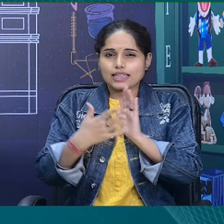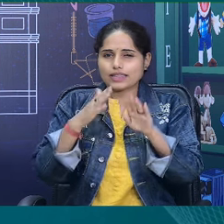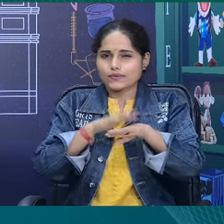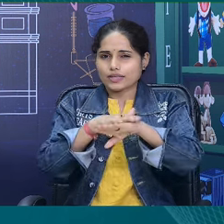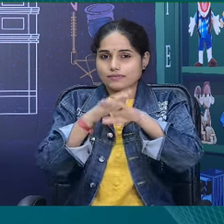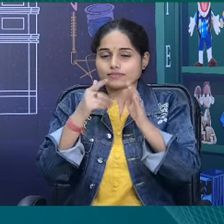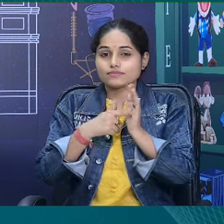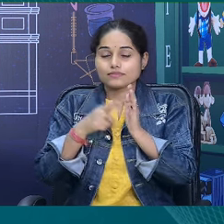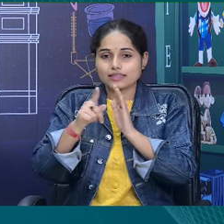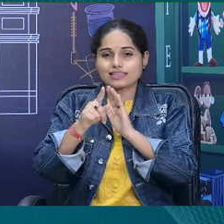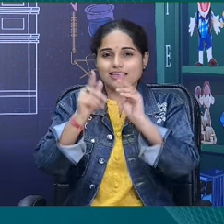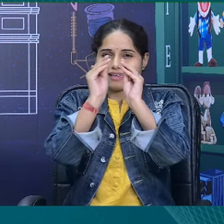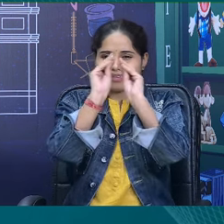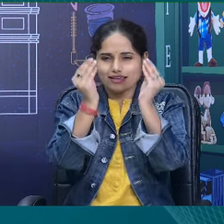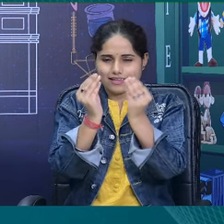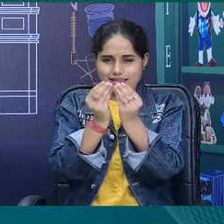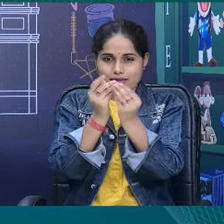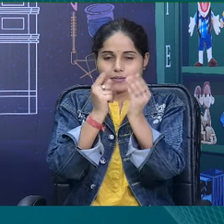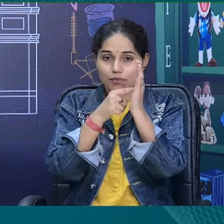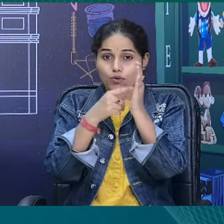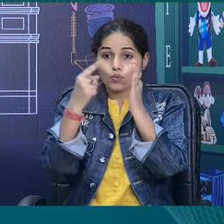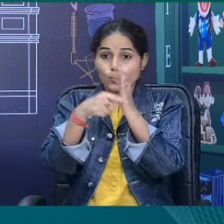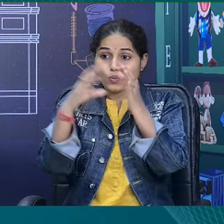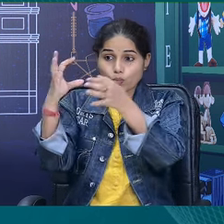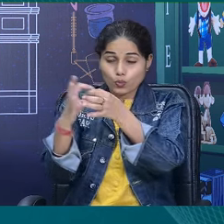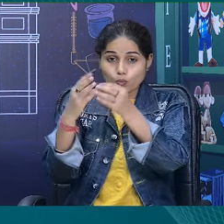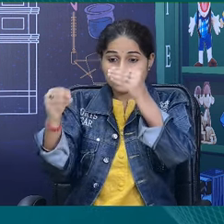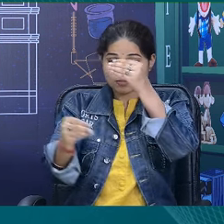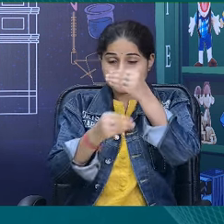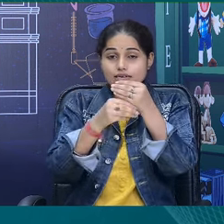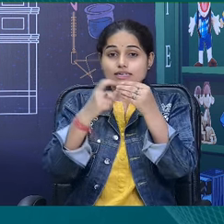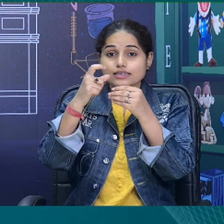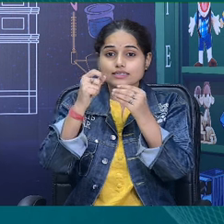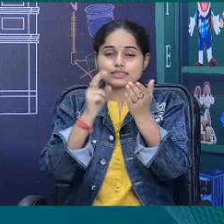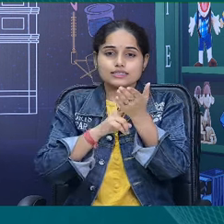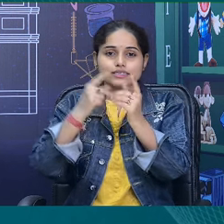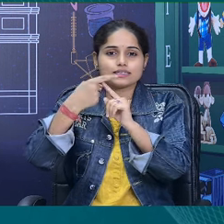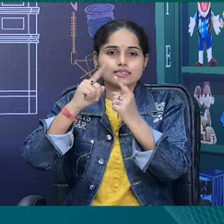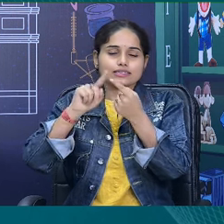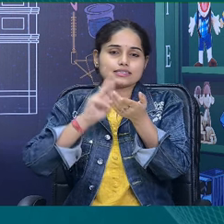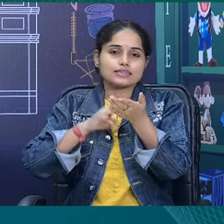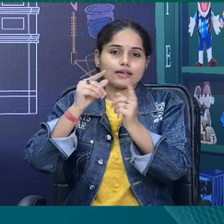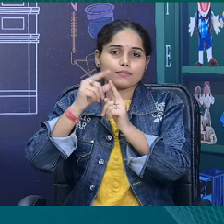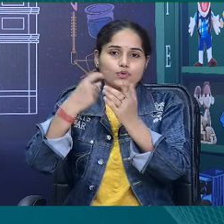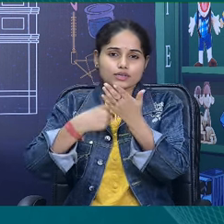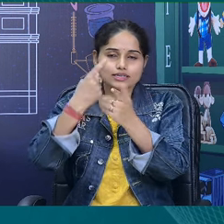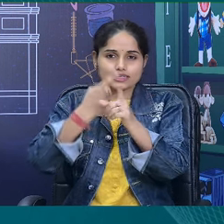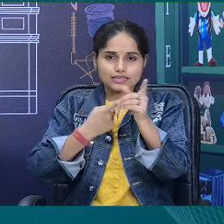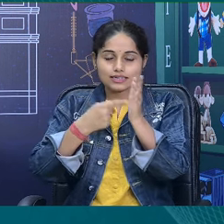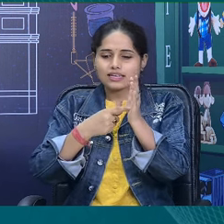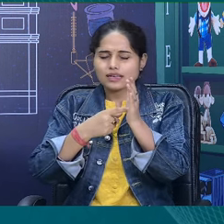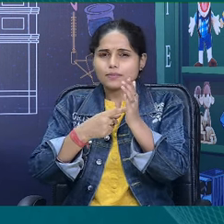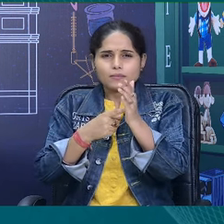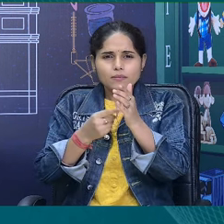प्रतिमा थी उस प्रतिमा में उन्होंने कंटेंपरेरी आर्ट को जोड़ा जिसमें उन्होंने सीमेंट और स्टोंस जो कॉंक्रीट होता है